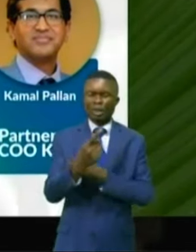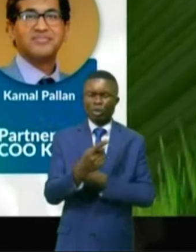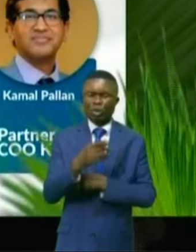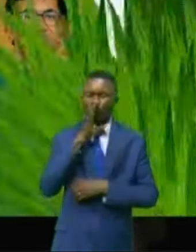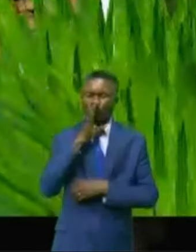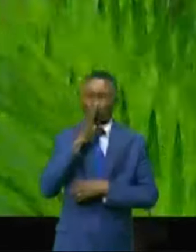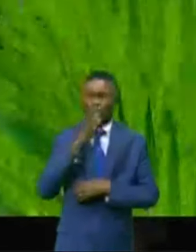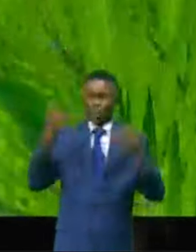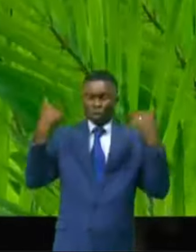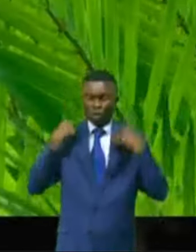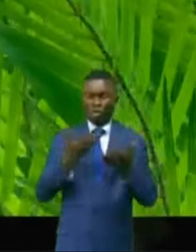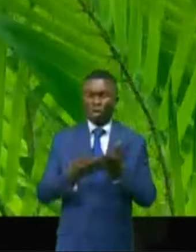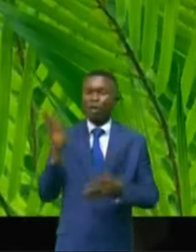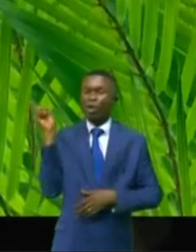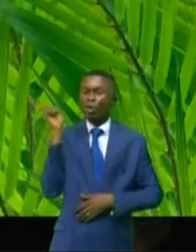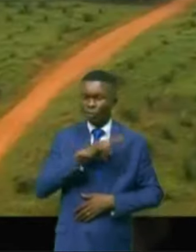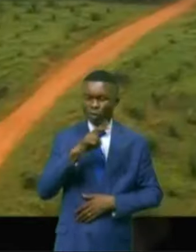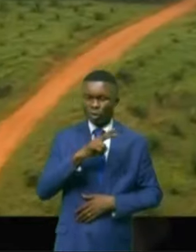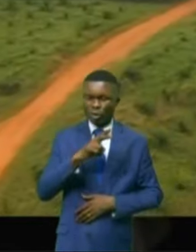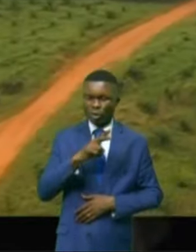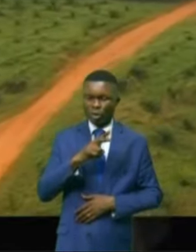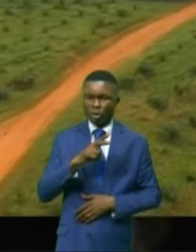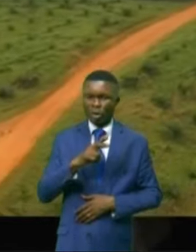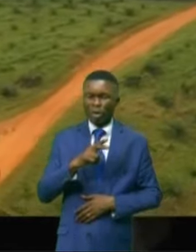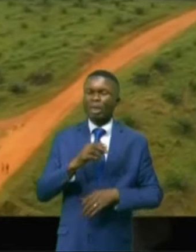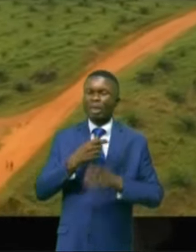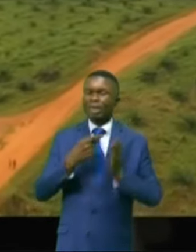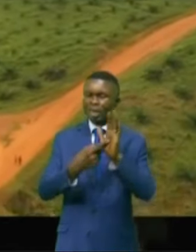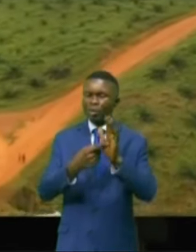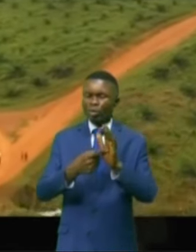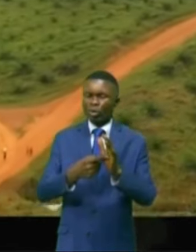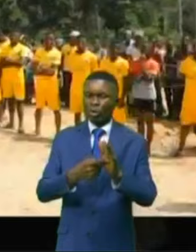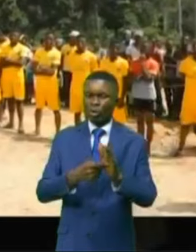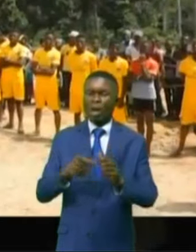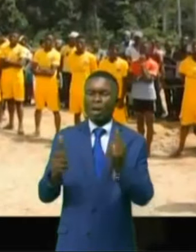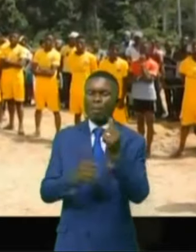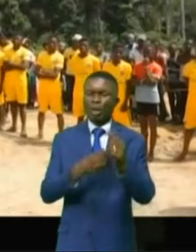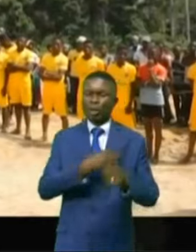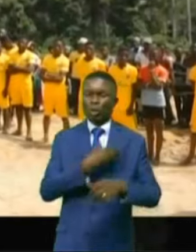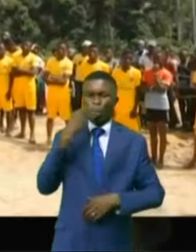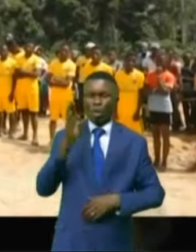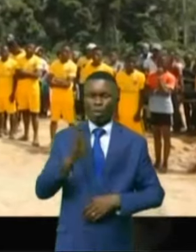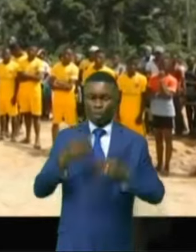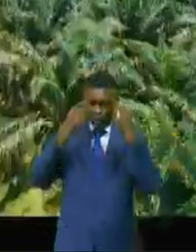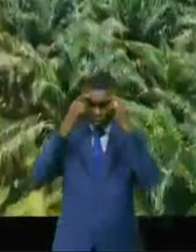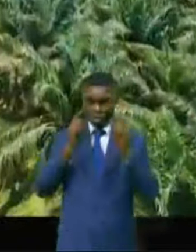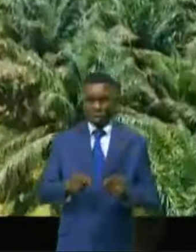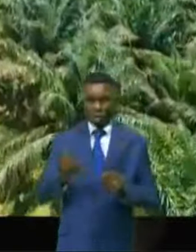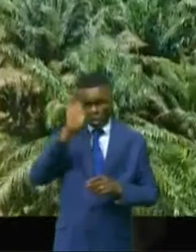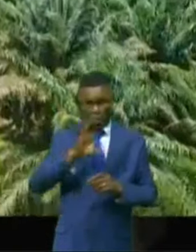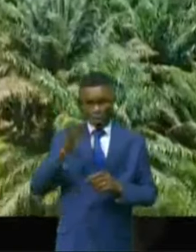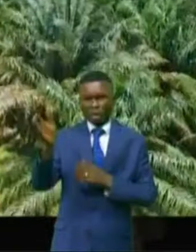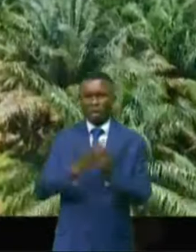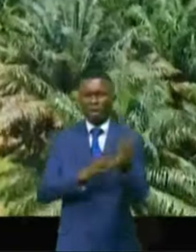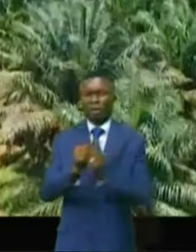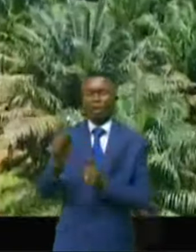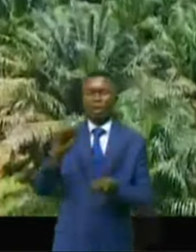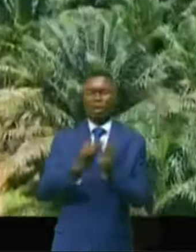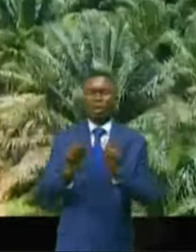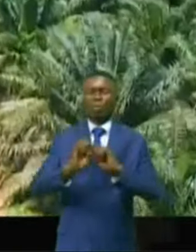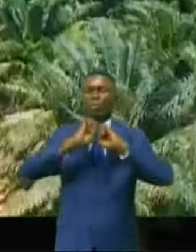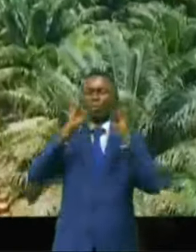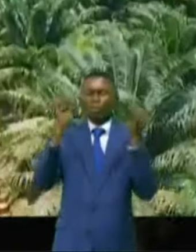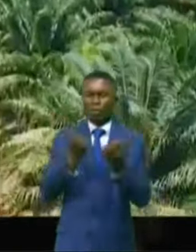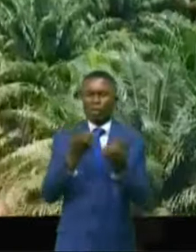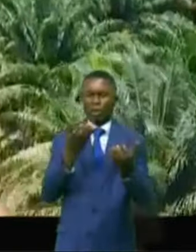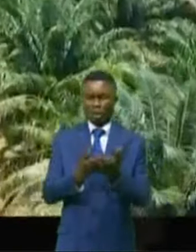des directions sont fausses et sont l'œuvre d'un petit nombre de mauvais acteurs déterminés à causer des problèmes à l'entreprise.